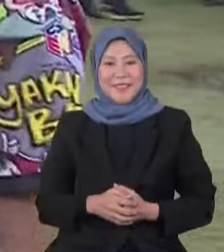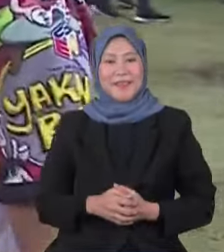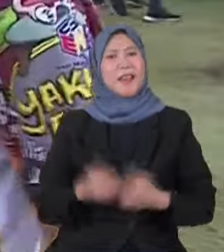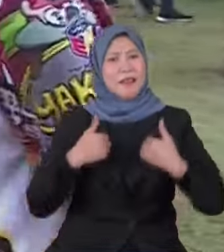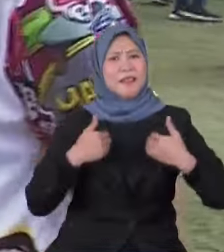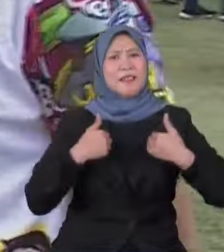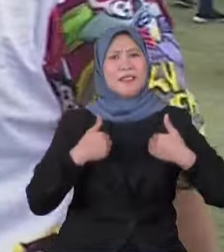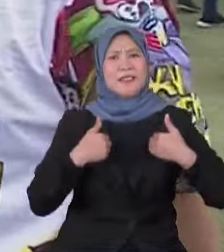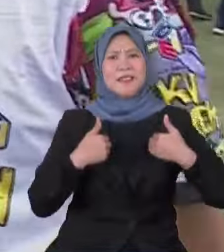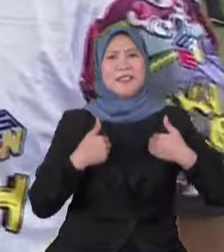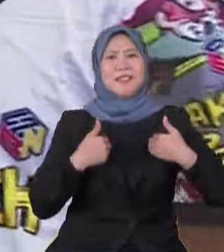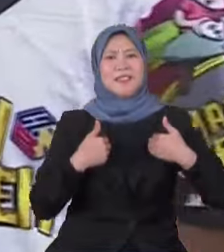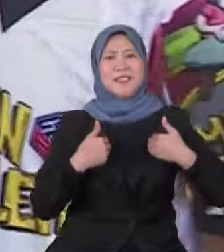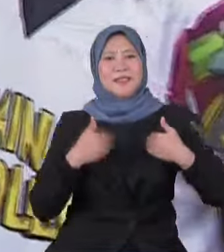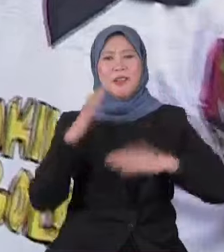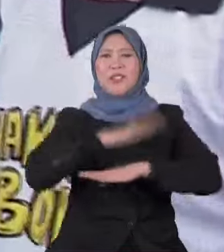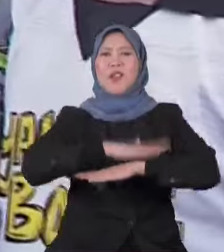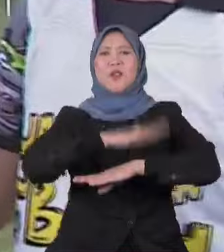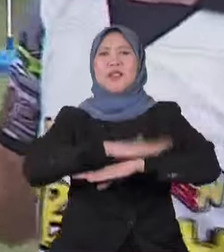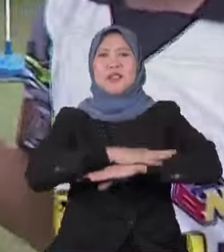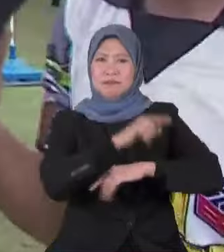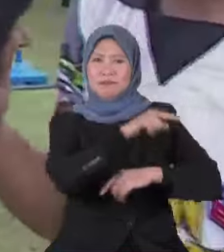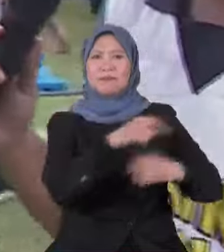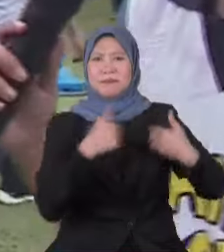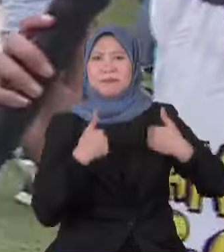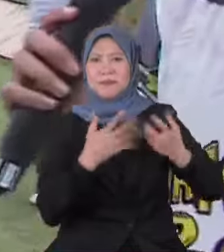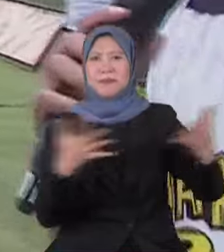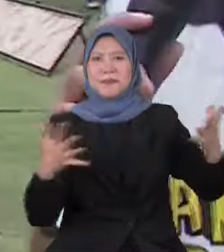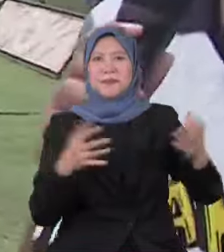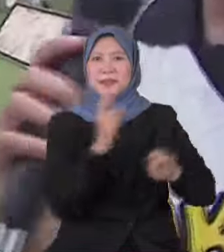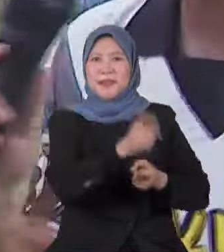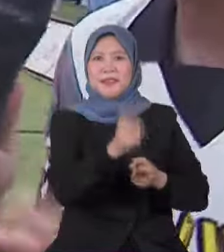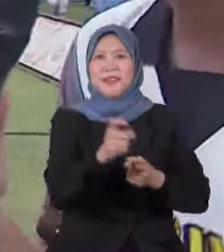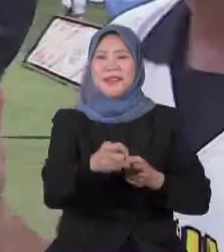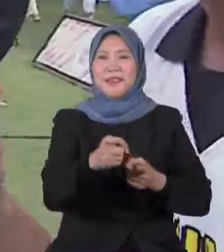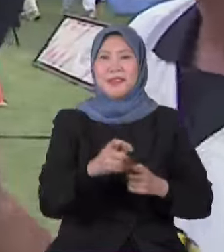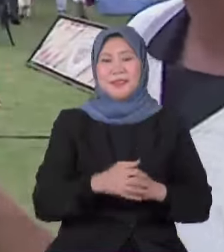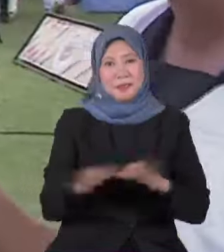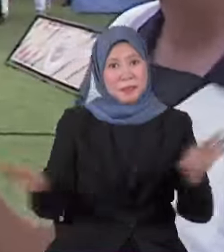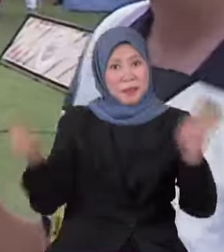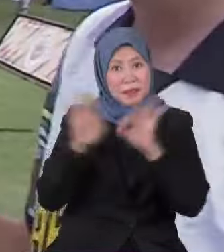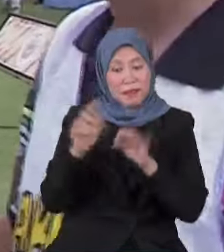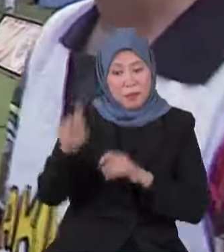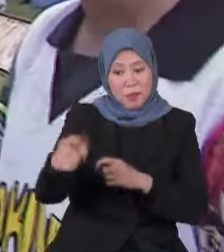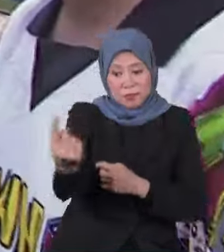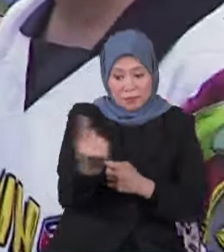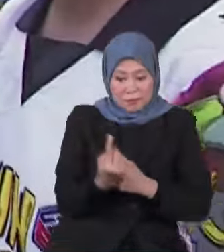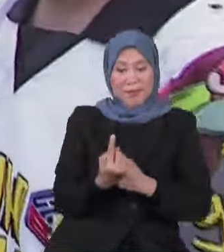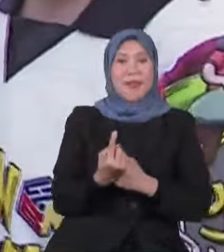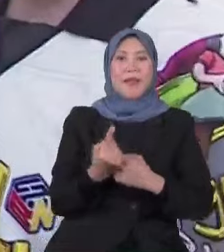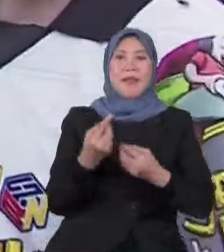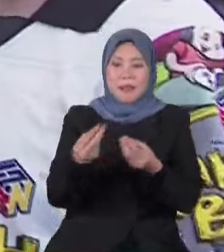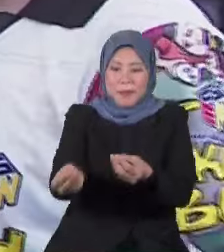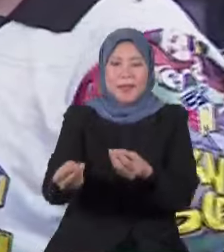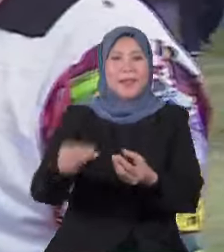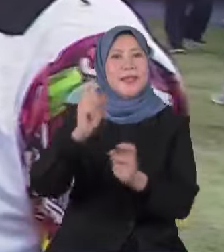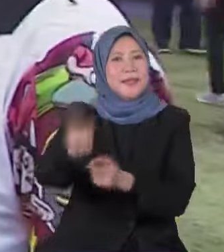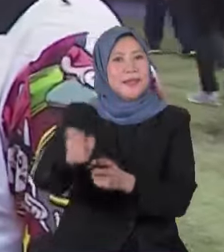rasanya ada tapi dekat kawan tadi. Banyak ada. Ada yang penting kena datang hadirkan diri saja ke Dataran